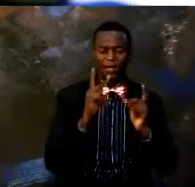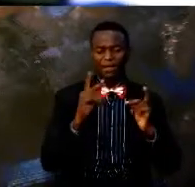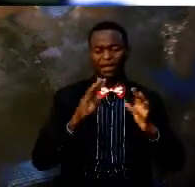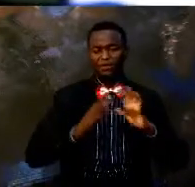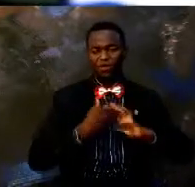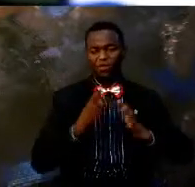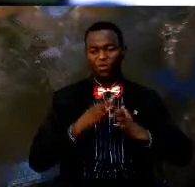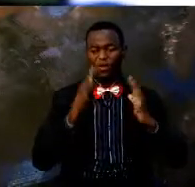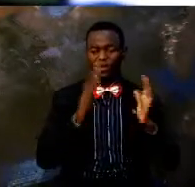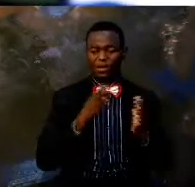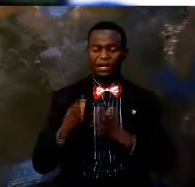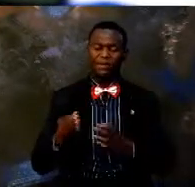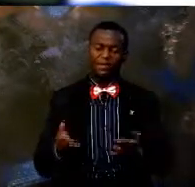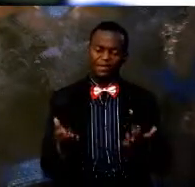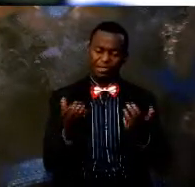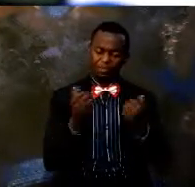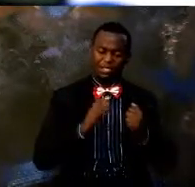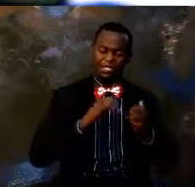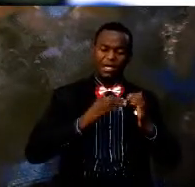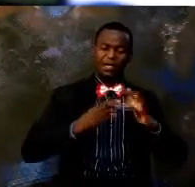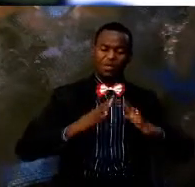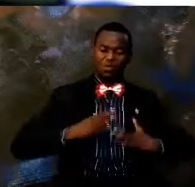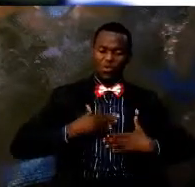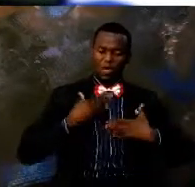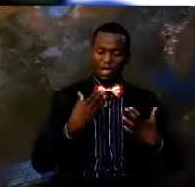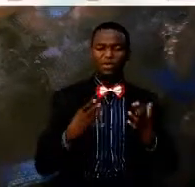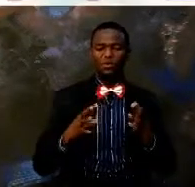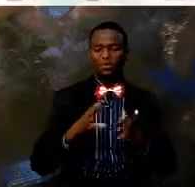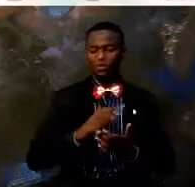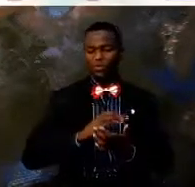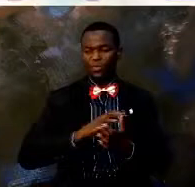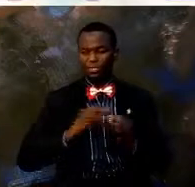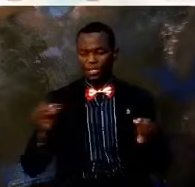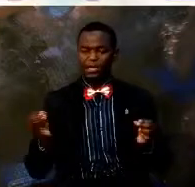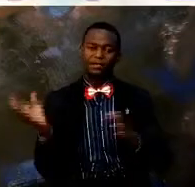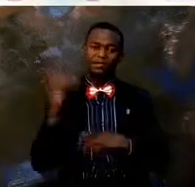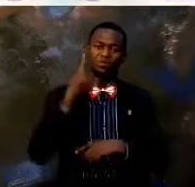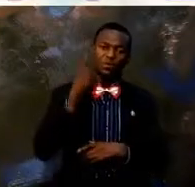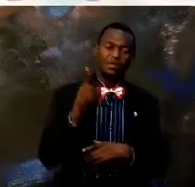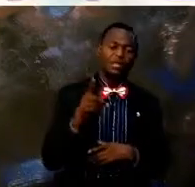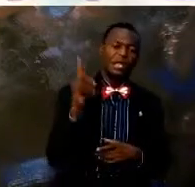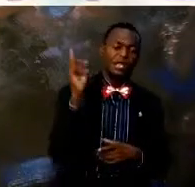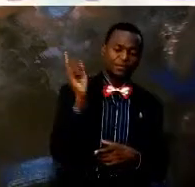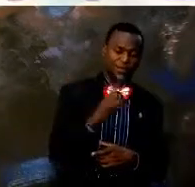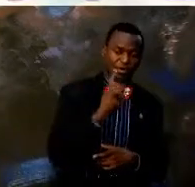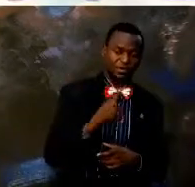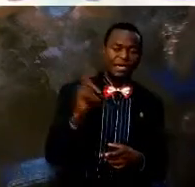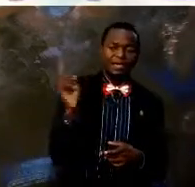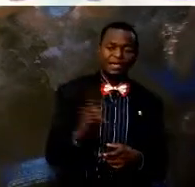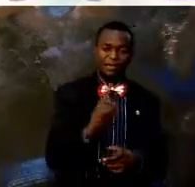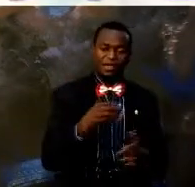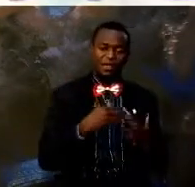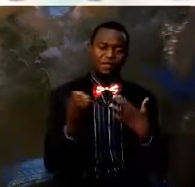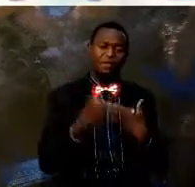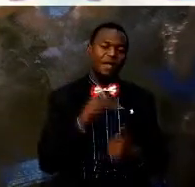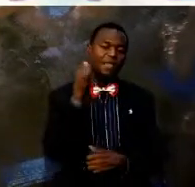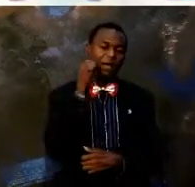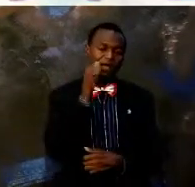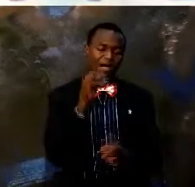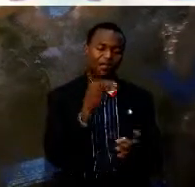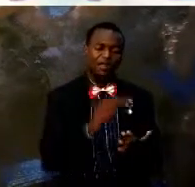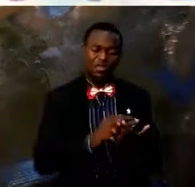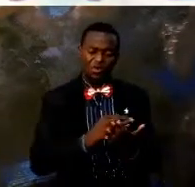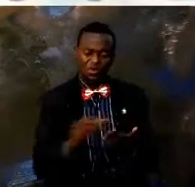anayeweza kuleta uhai uliotoweka siku ile alipokosa. Maana dhambi aliyoifanya Adam